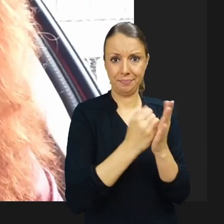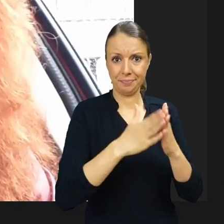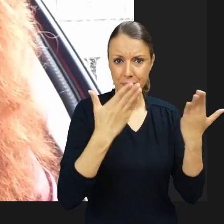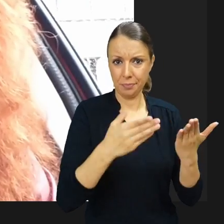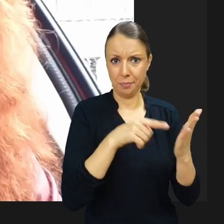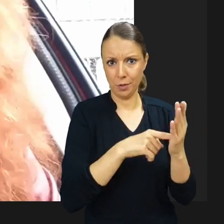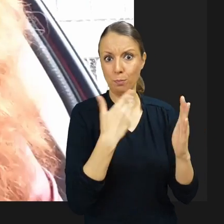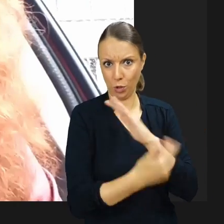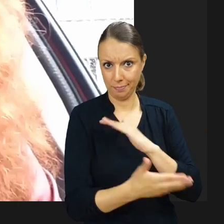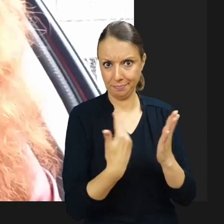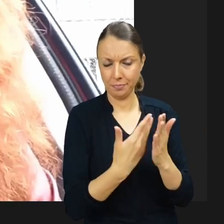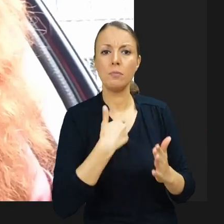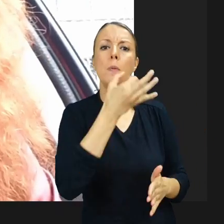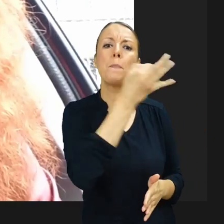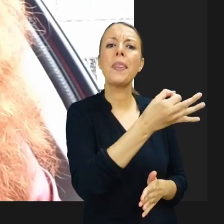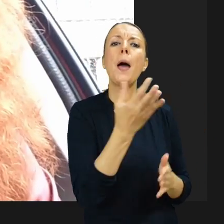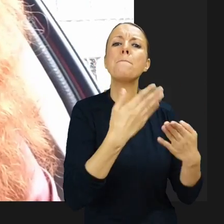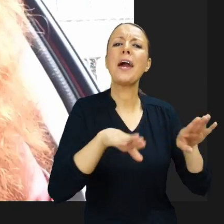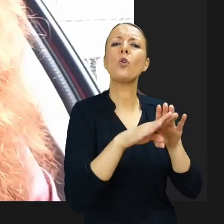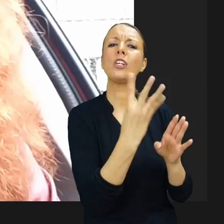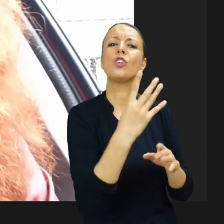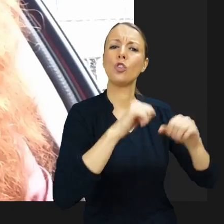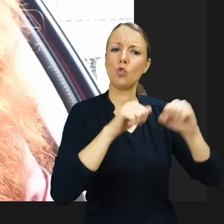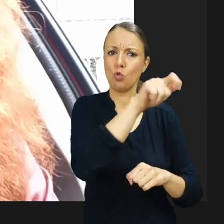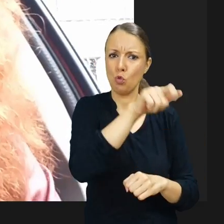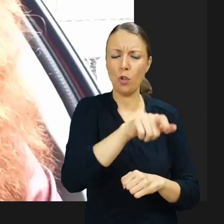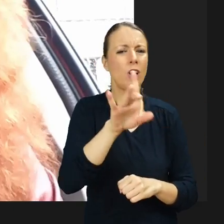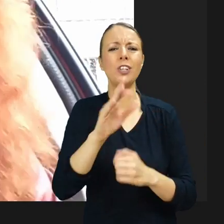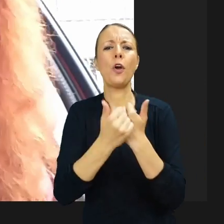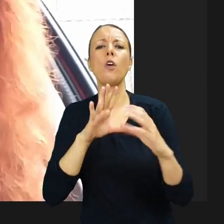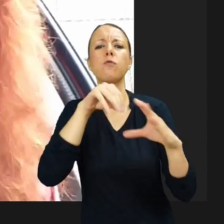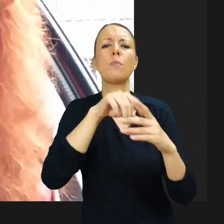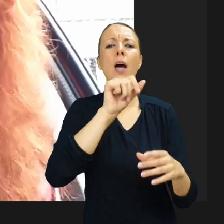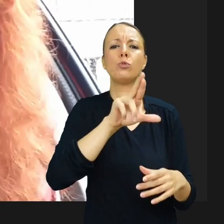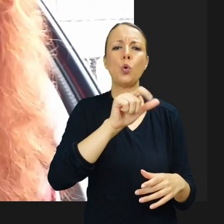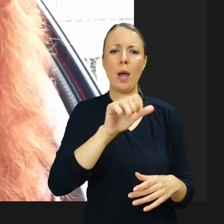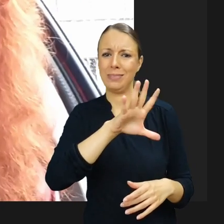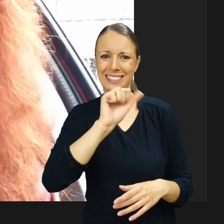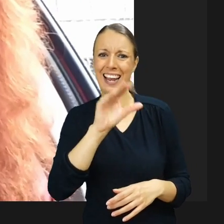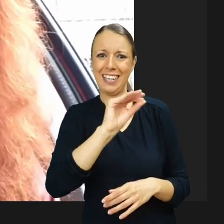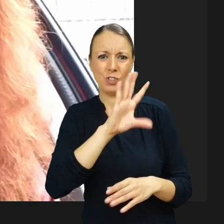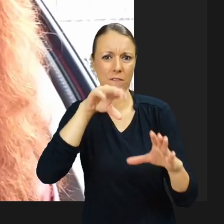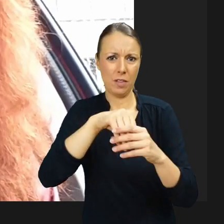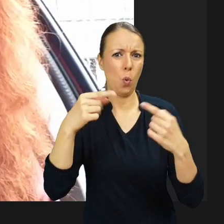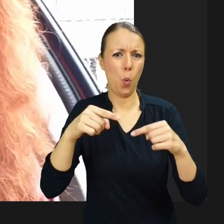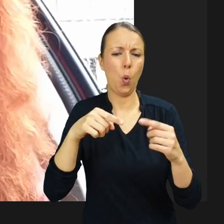majątki czterech sędziów. To jeszcze wtedy nie chodziło o Przyłębską. Przyłębska wtedy jeszcze nie utajniła